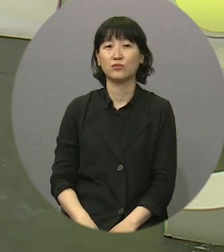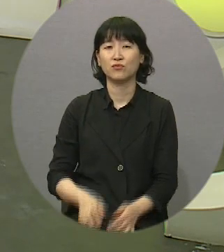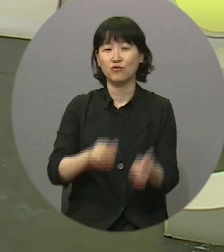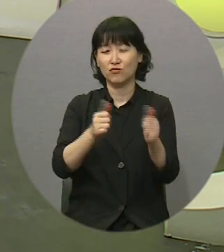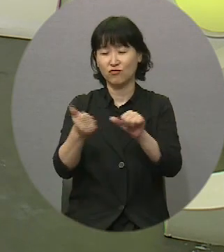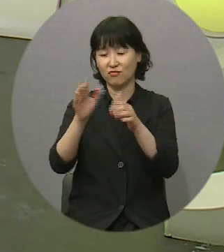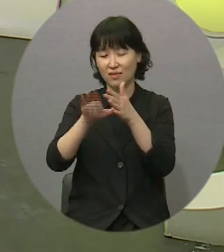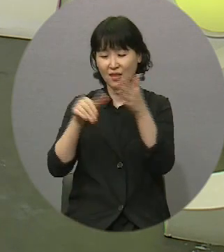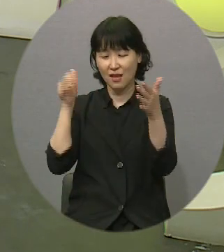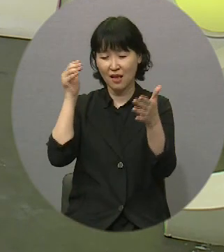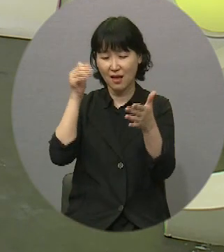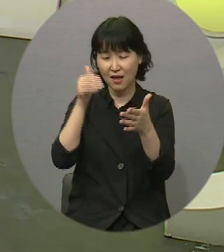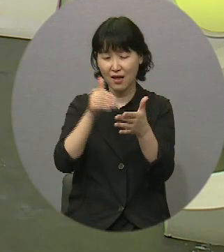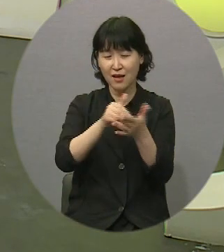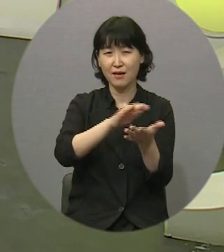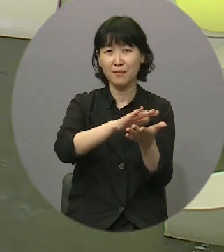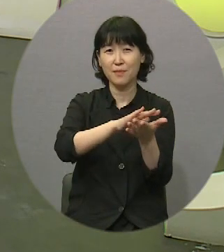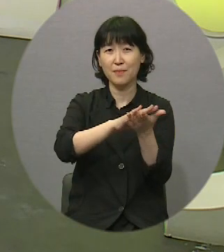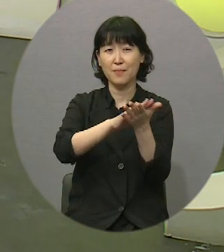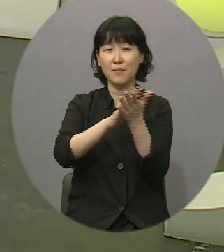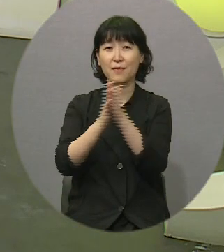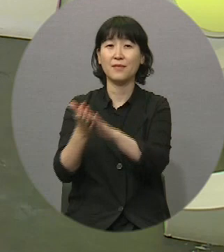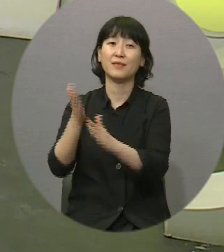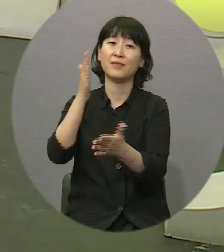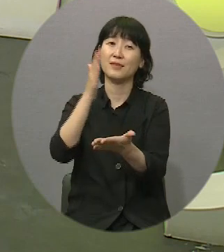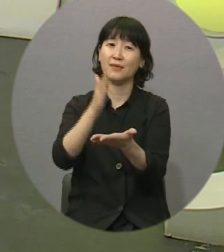죽어도 변치 말자